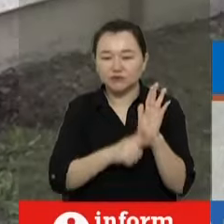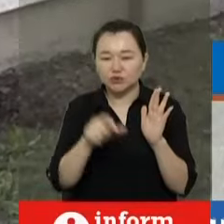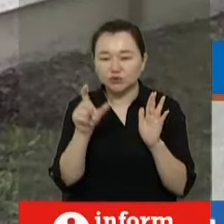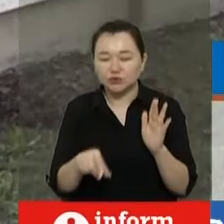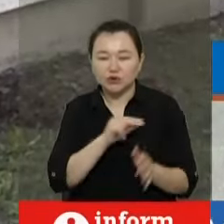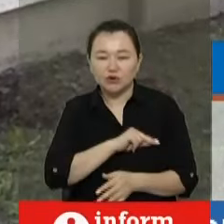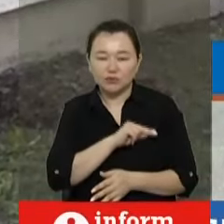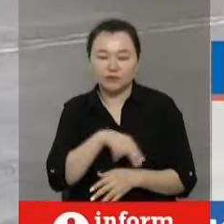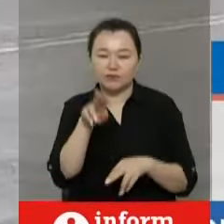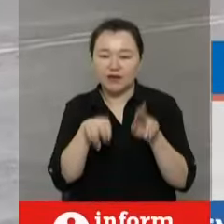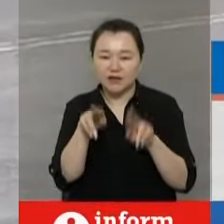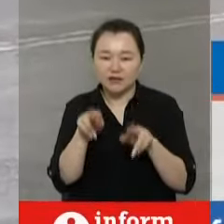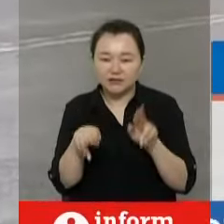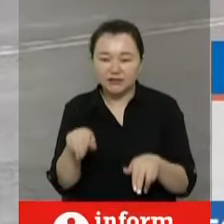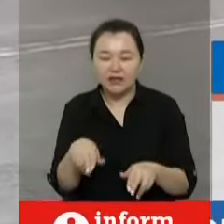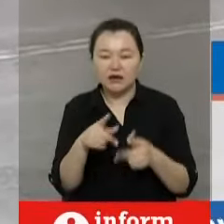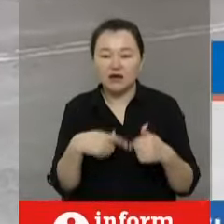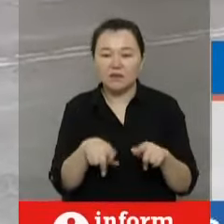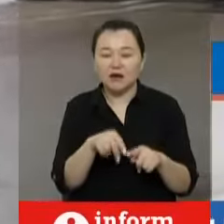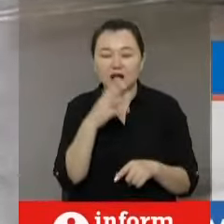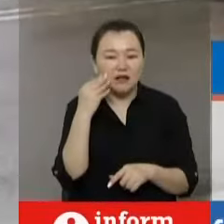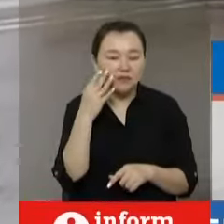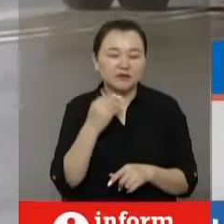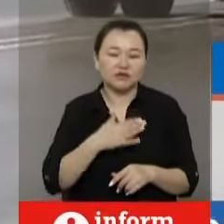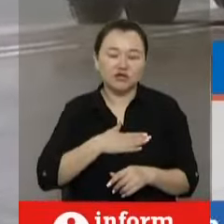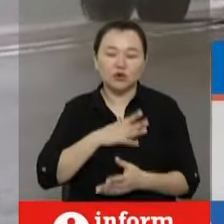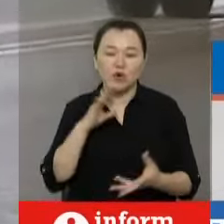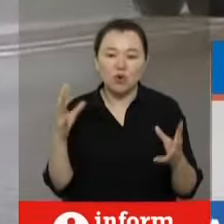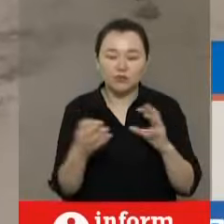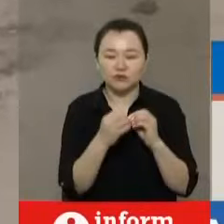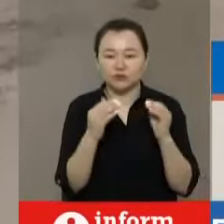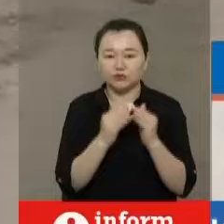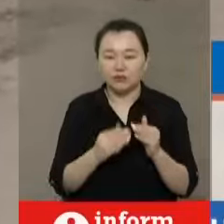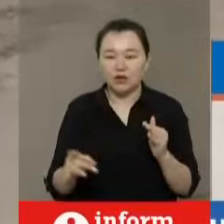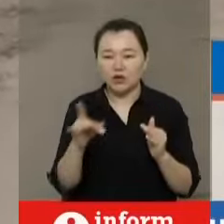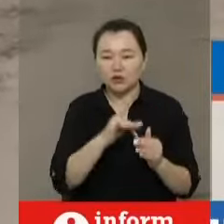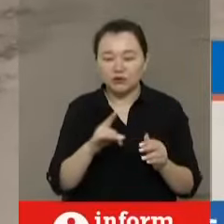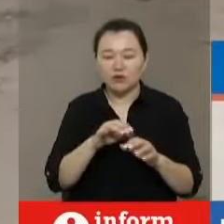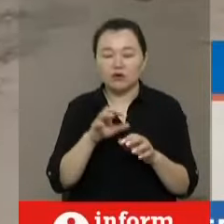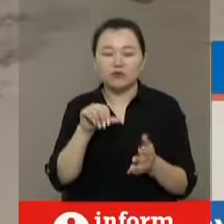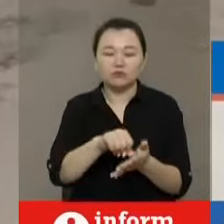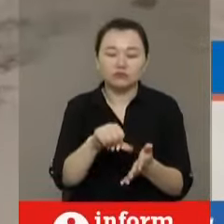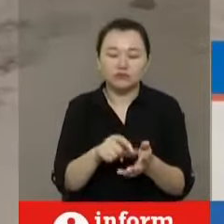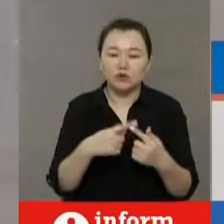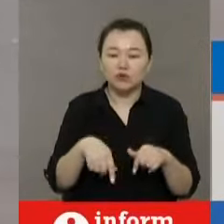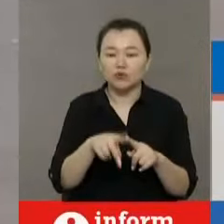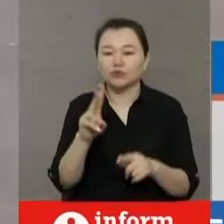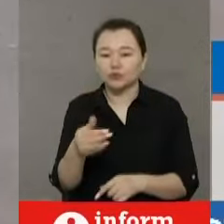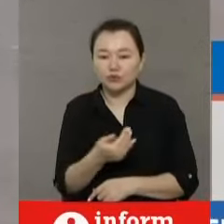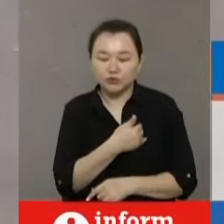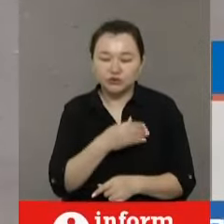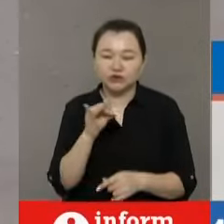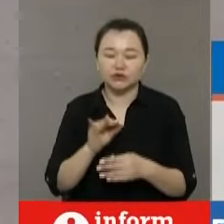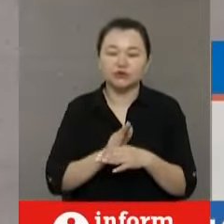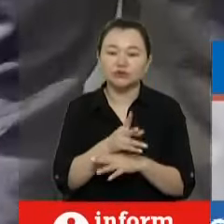задействовано на покраске. Компания «Алматы – наш общий дом» охватит все районы города. Принять участие в компании сможет каждый житель и гость